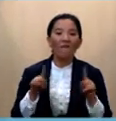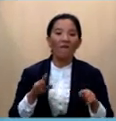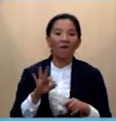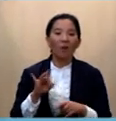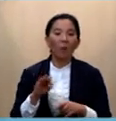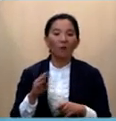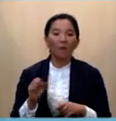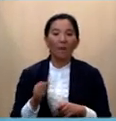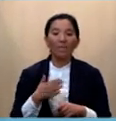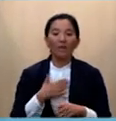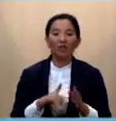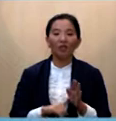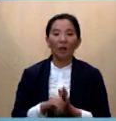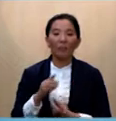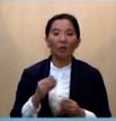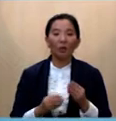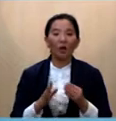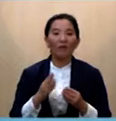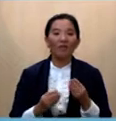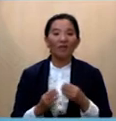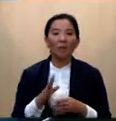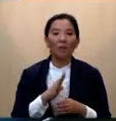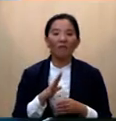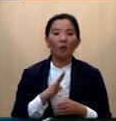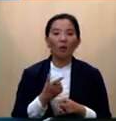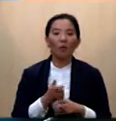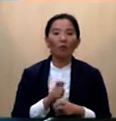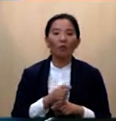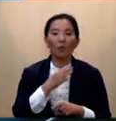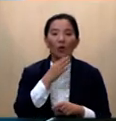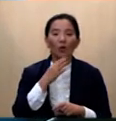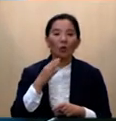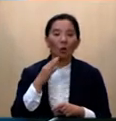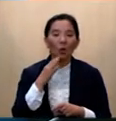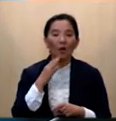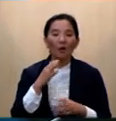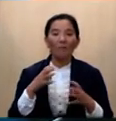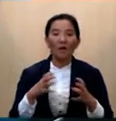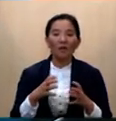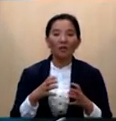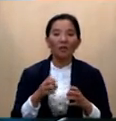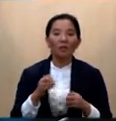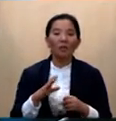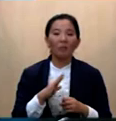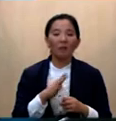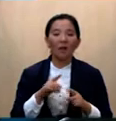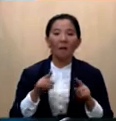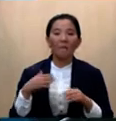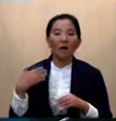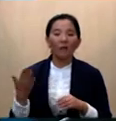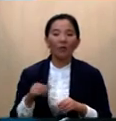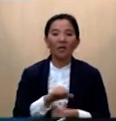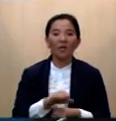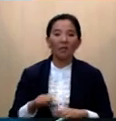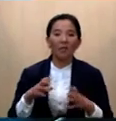Мы начинаем игру. В игре бывает очень много различных моментов. Мяч может уйти за боковую линию,